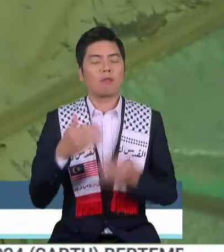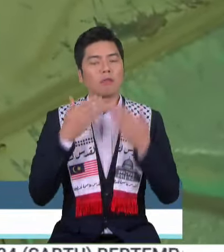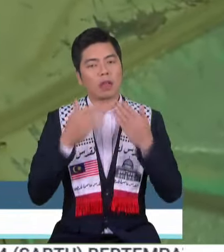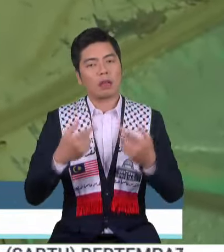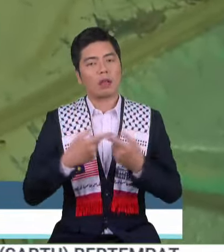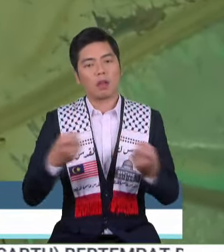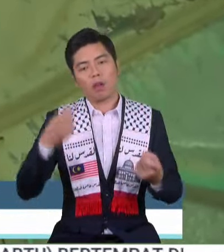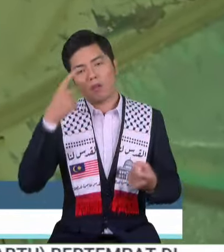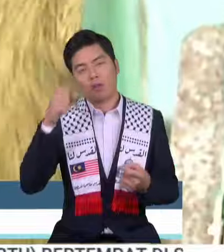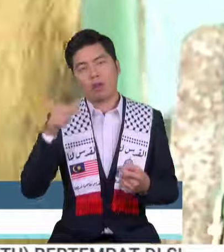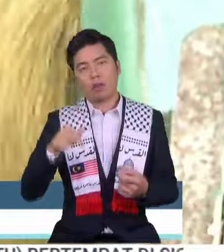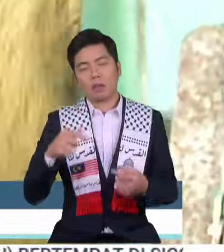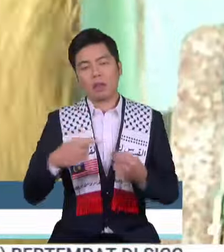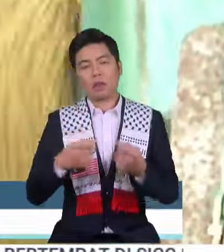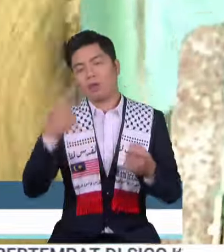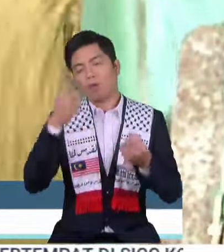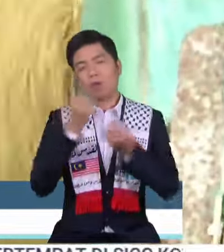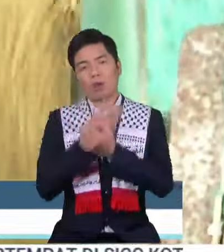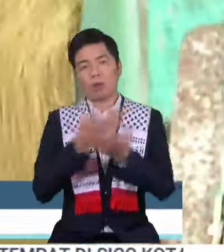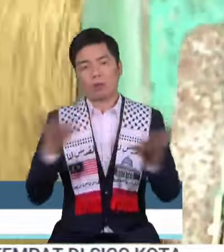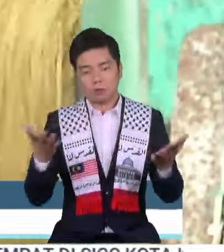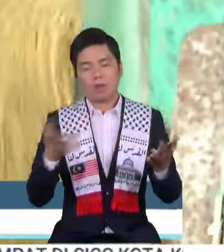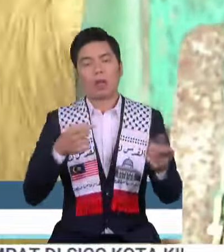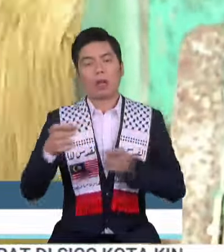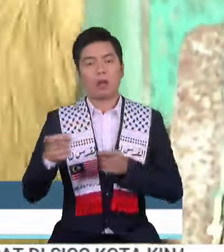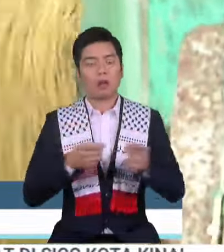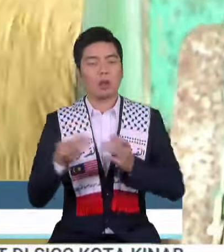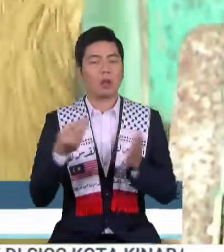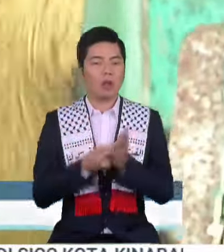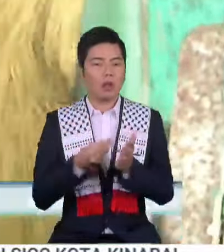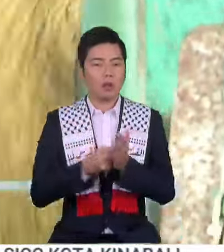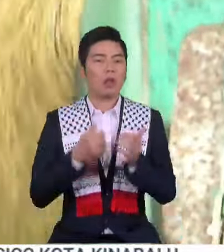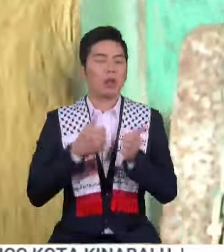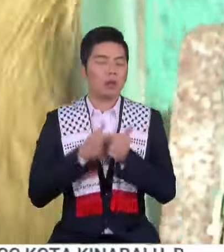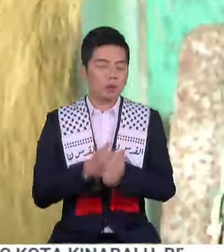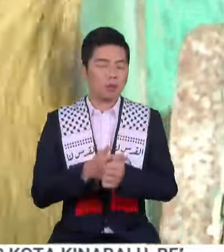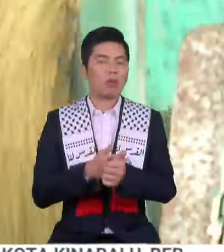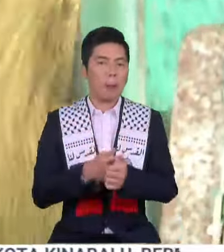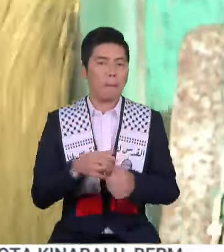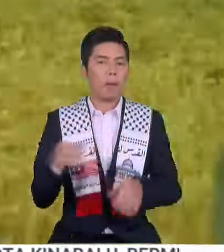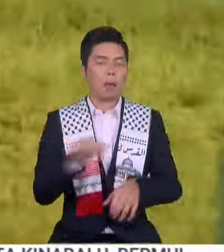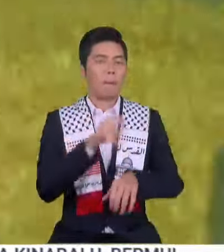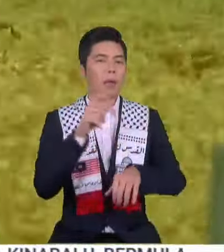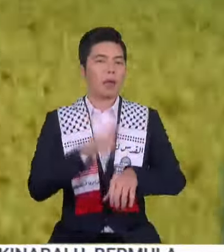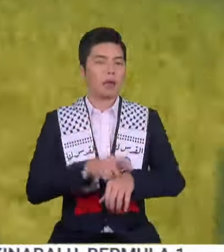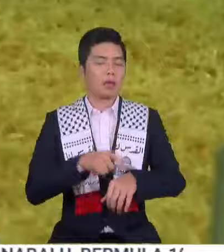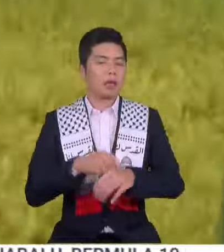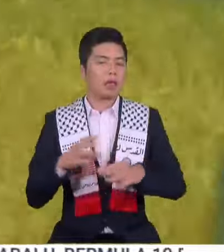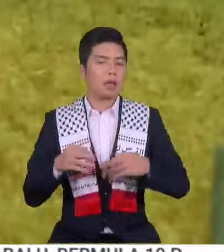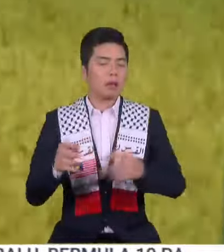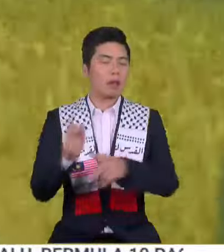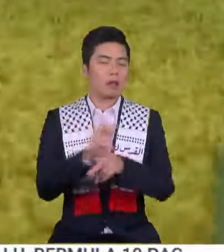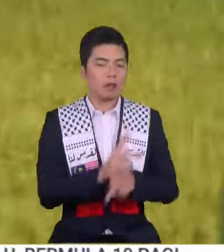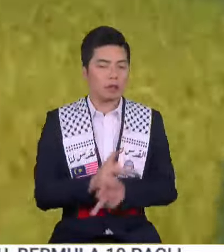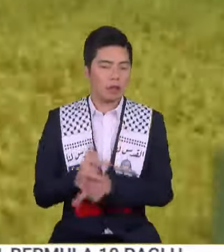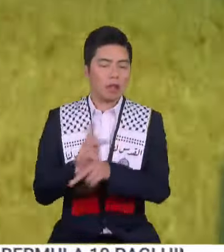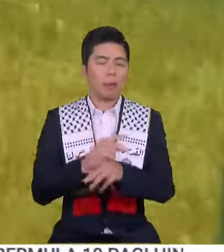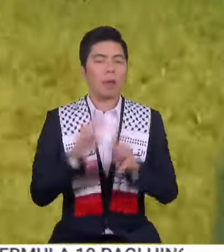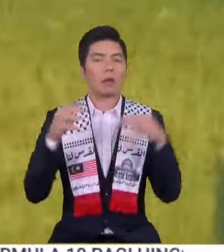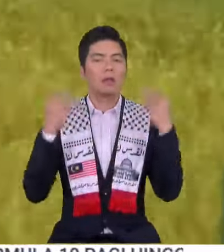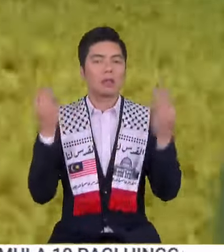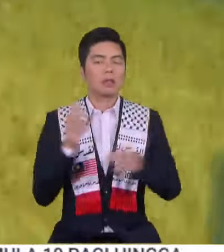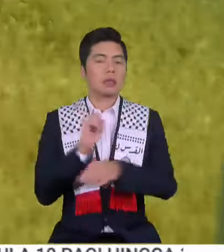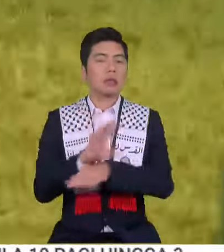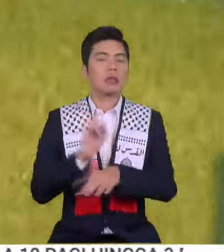kerajaan berhubung pengumuman kawalan harga itu selaras resolusi Sekuriti Makanan Negara oleh Majlis Penasihat Peladang